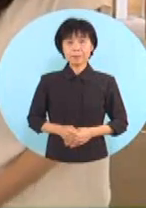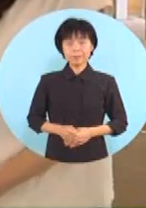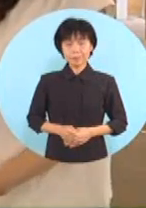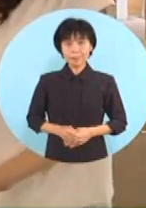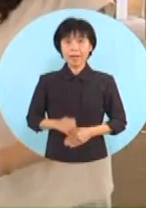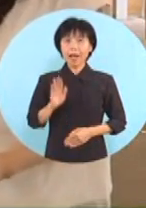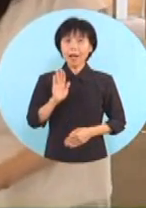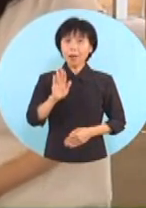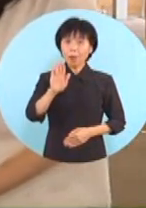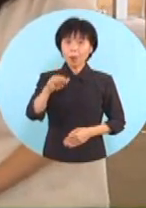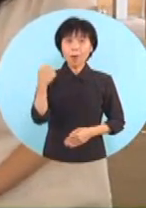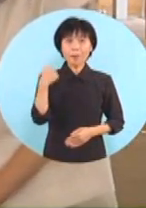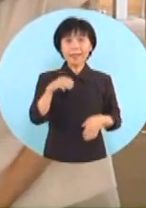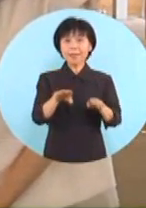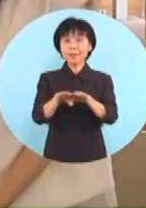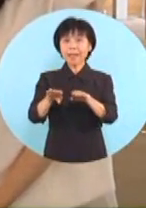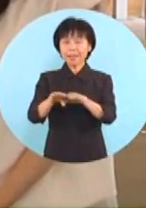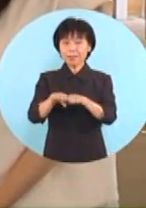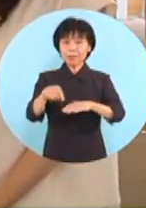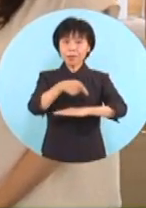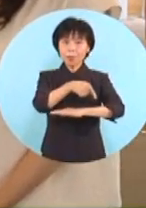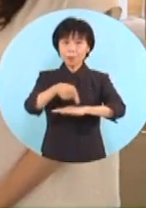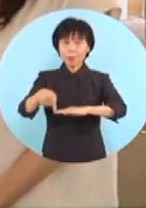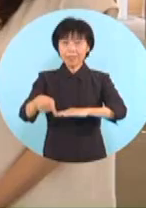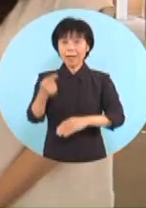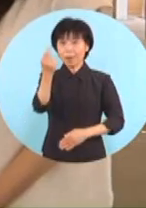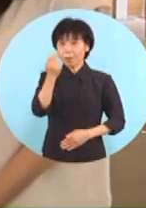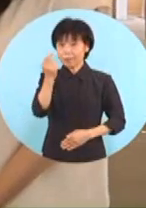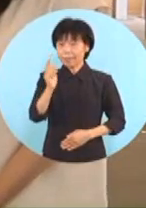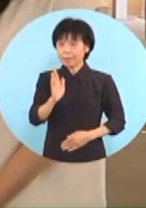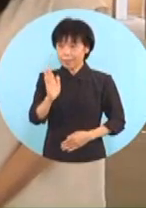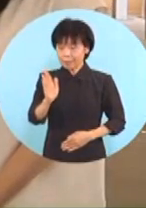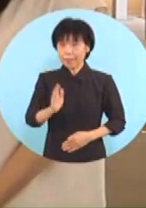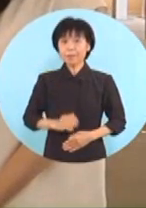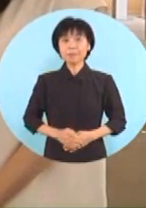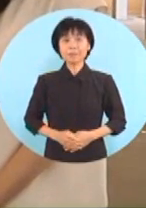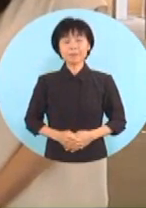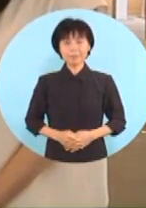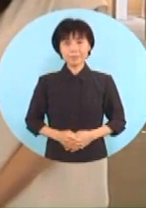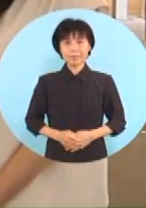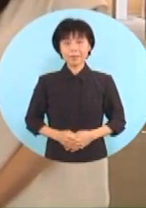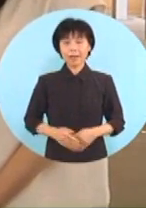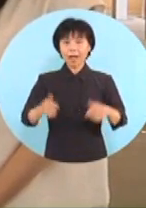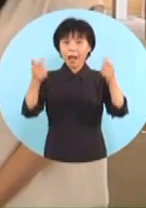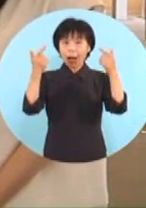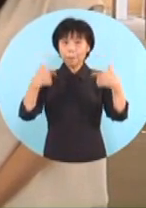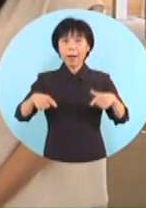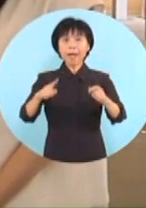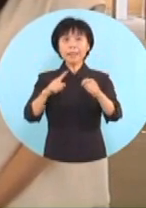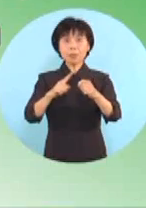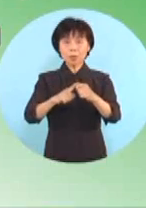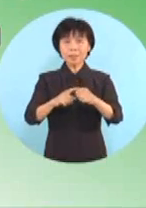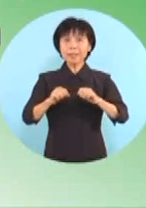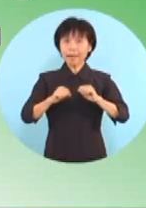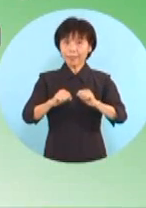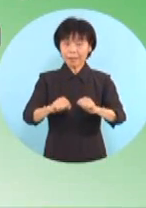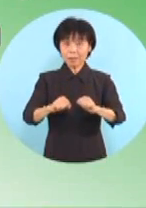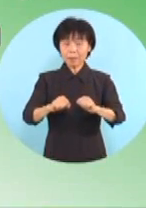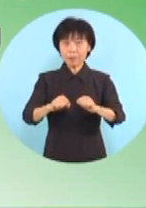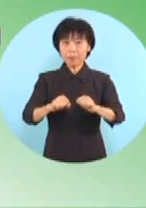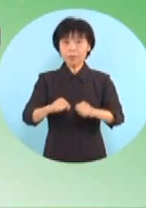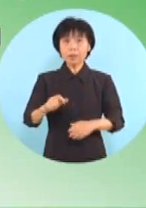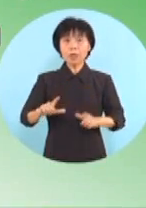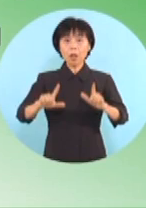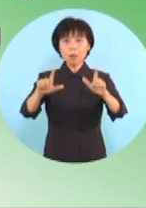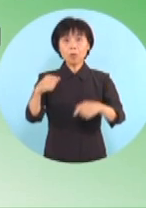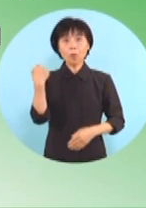それでは今後夏休みの予定があったら教えてください。 はい、夏休みはですね、毎年恒例になってます